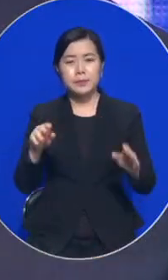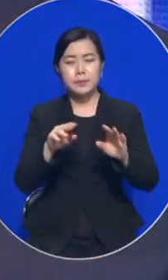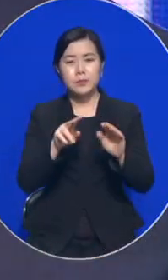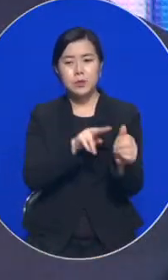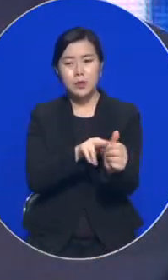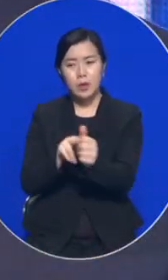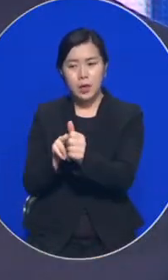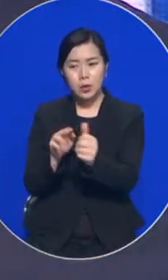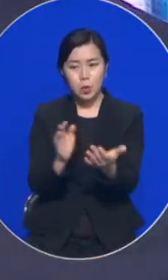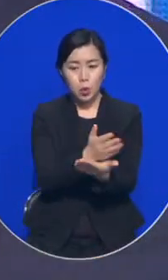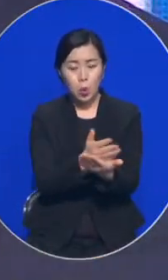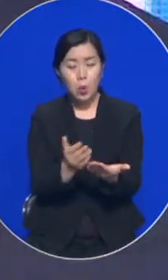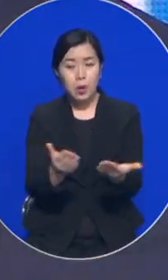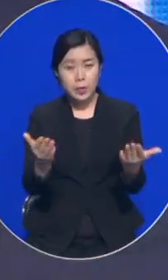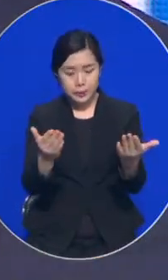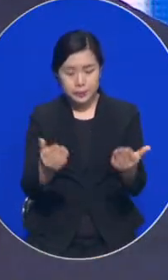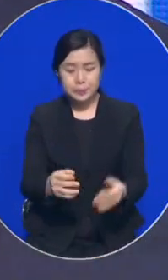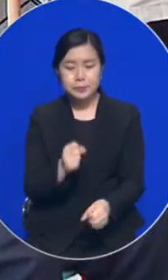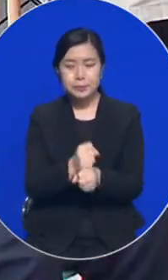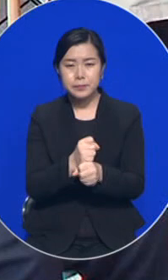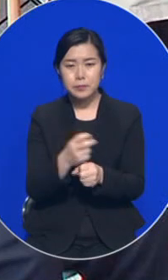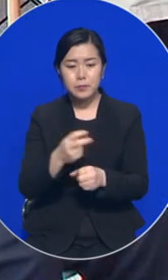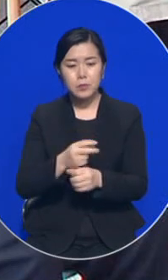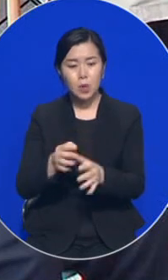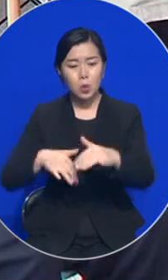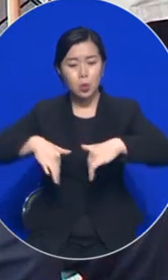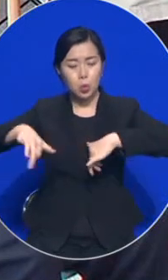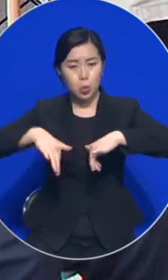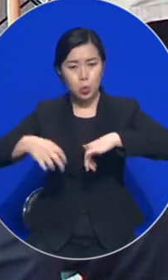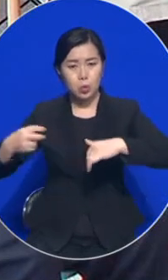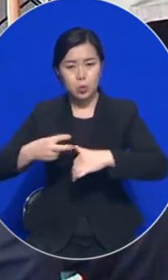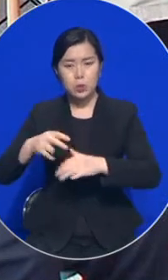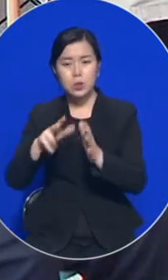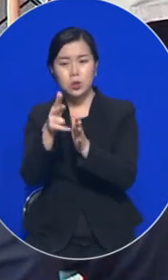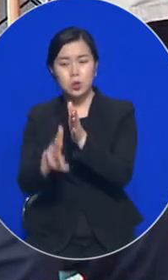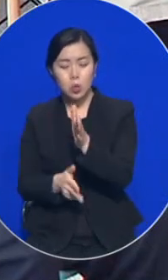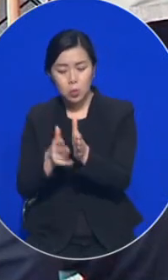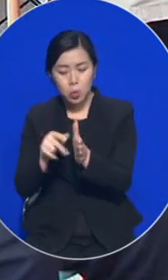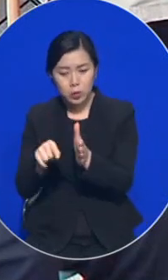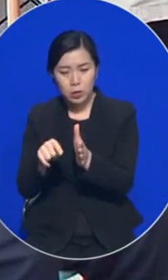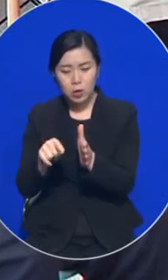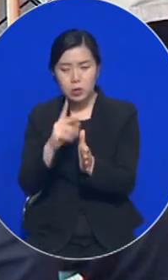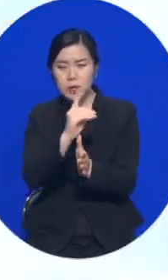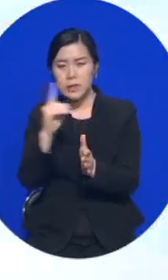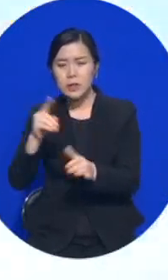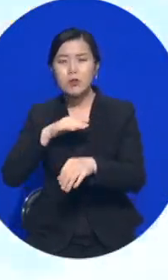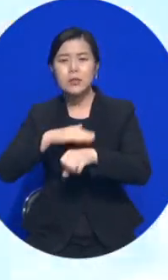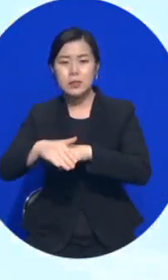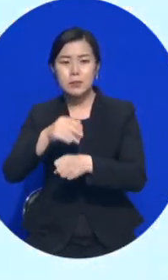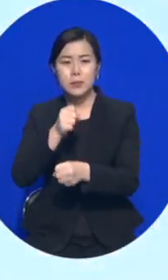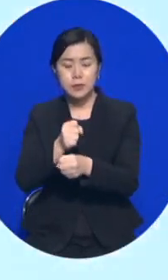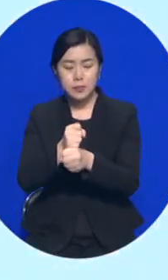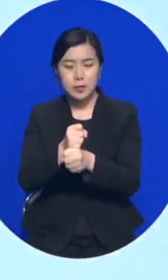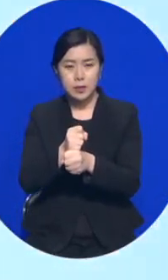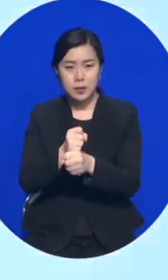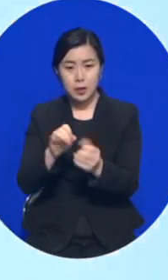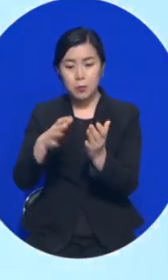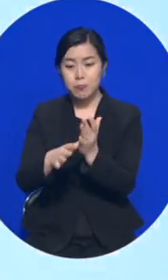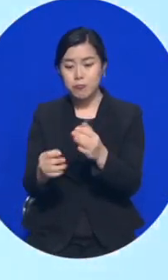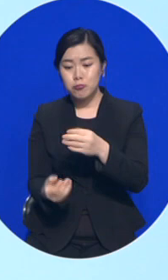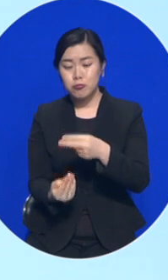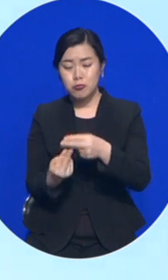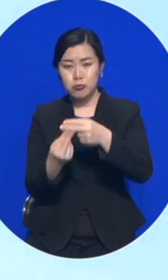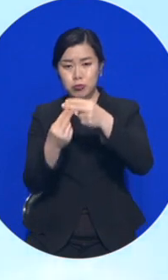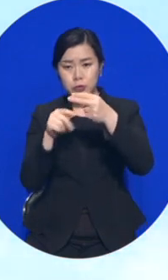108개 지자체까지 확대하고 도로, 철도 등 공공인프라를 디지털화하겠다고 했습니다. 물류 배송의